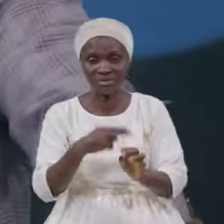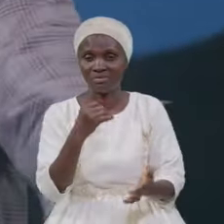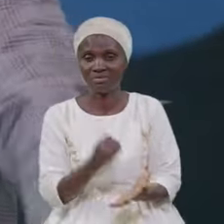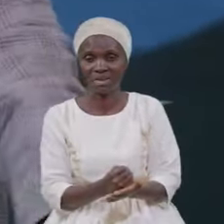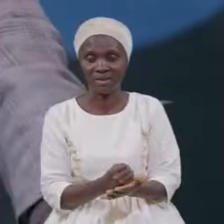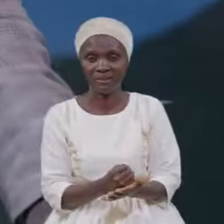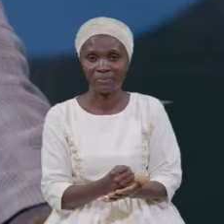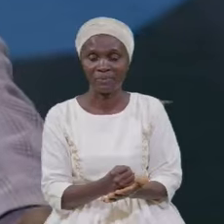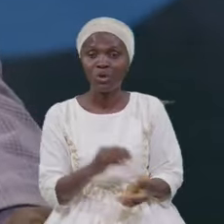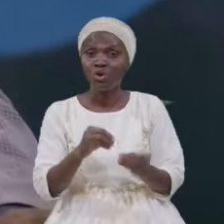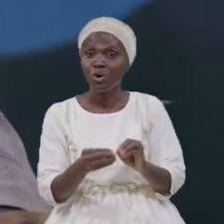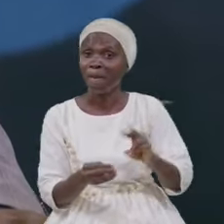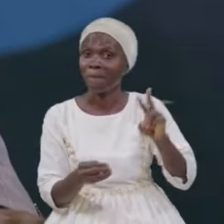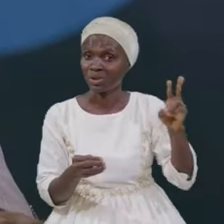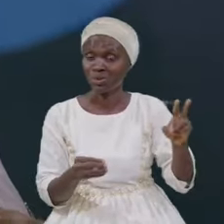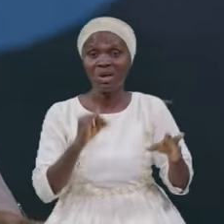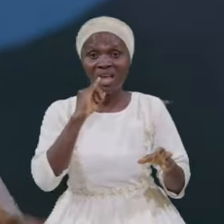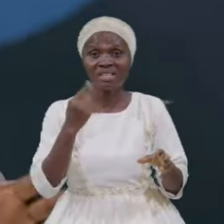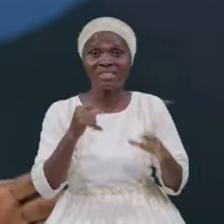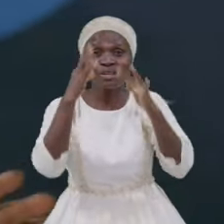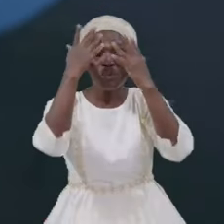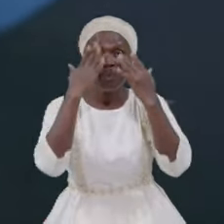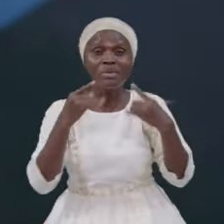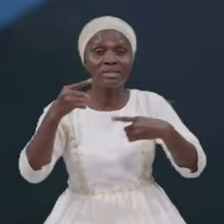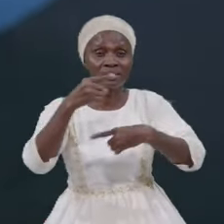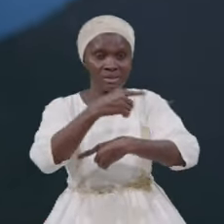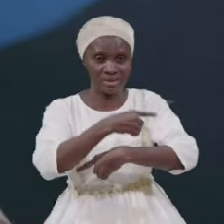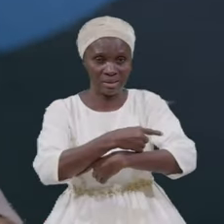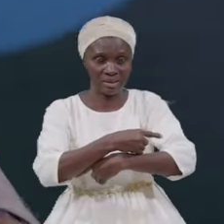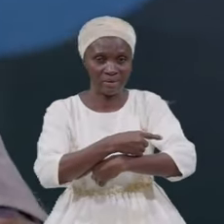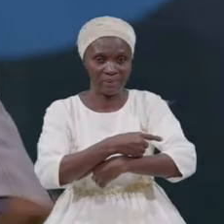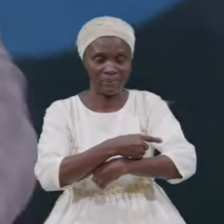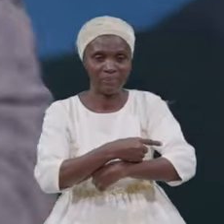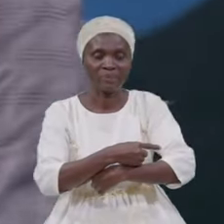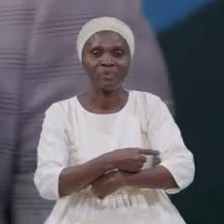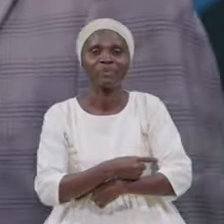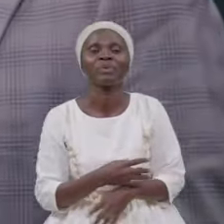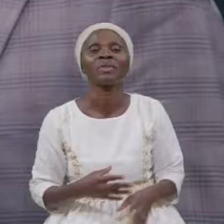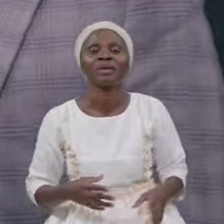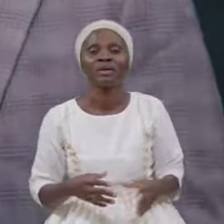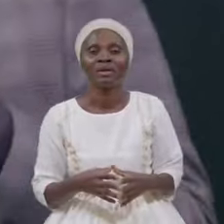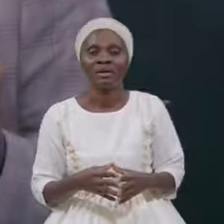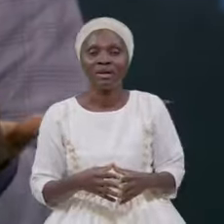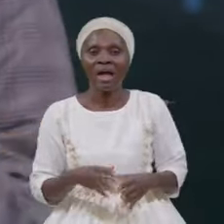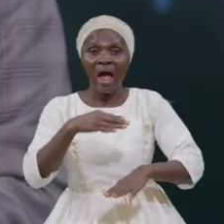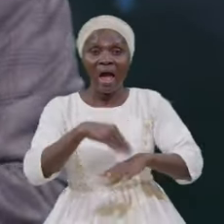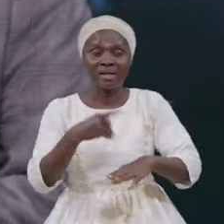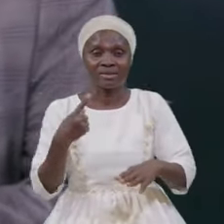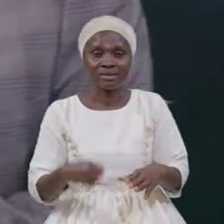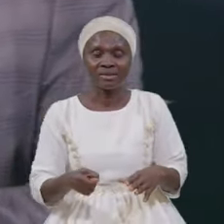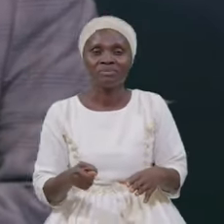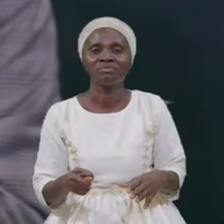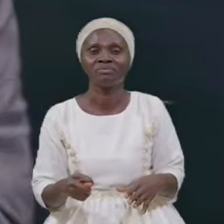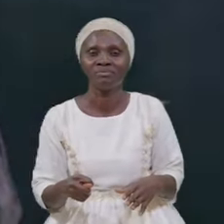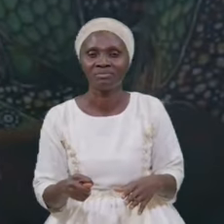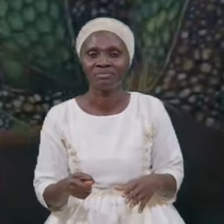sombre, des comptes à la porte de Dieu. Finalement, nous y arriverons, nous comparaîtrons tous. Tu seras là,